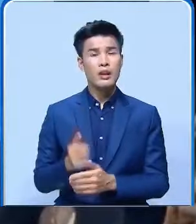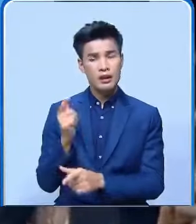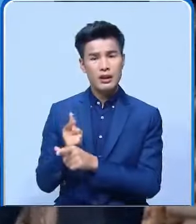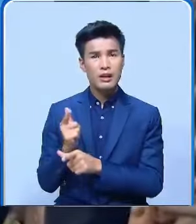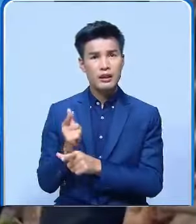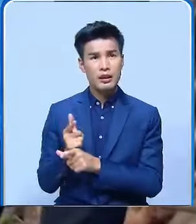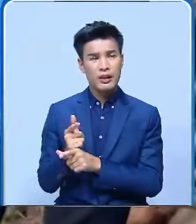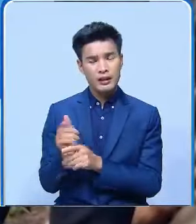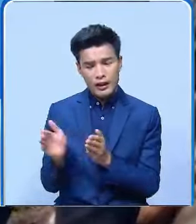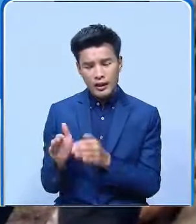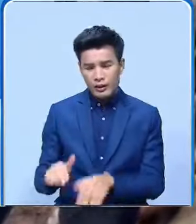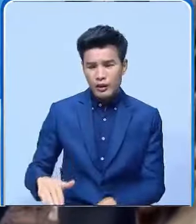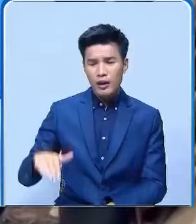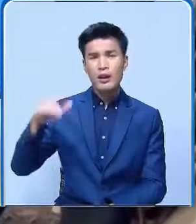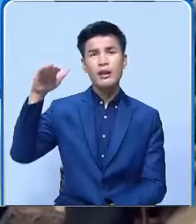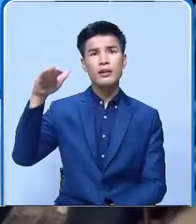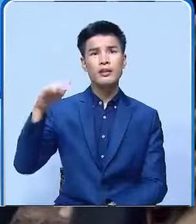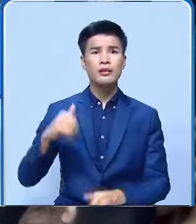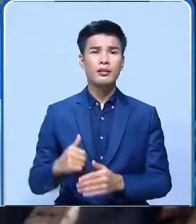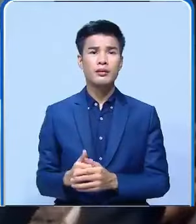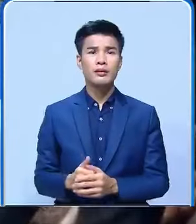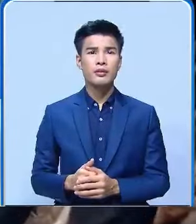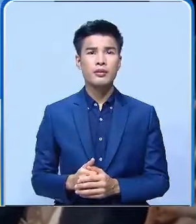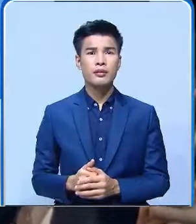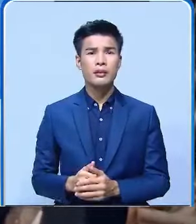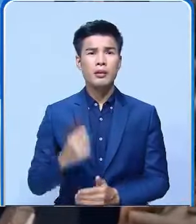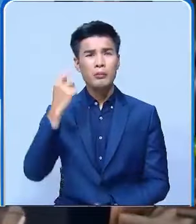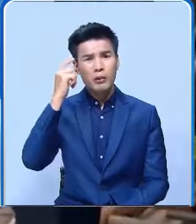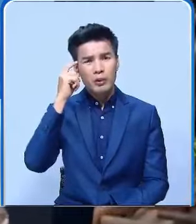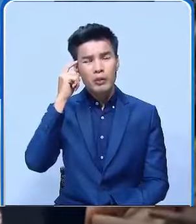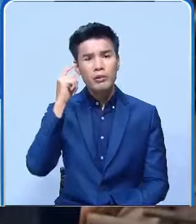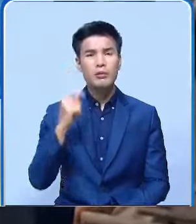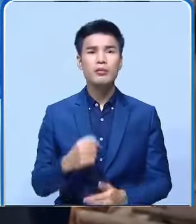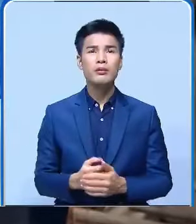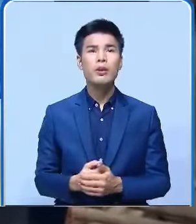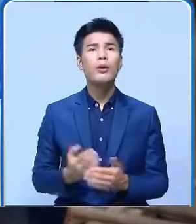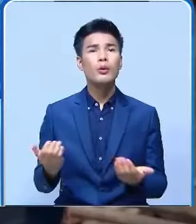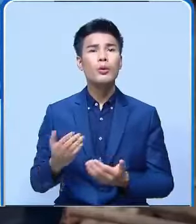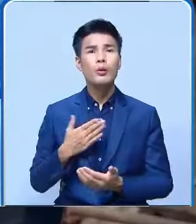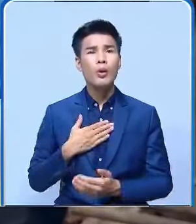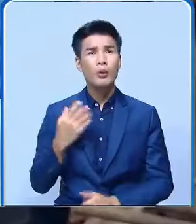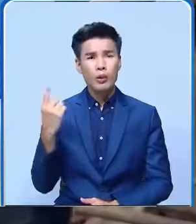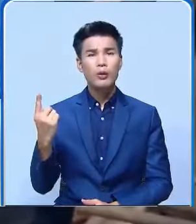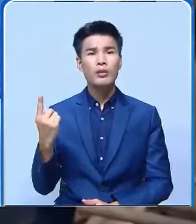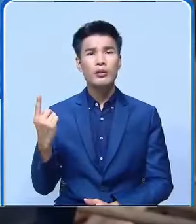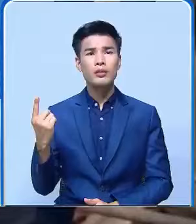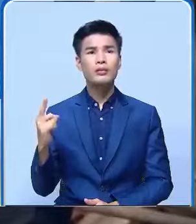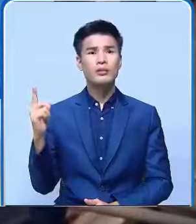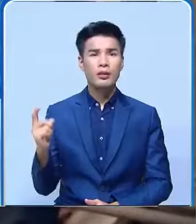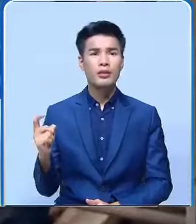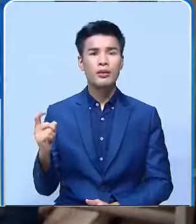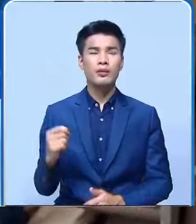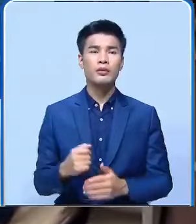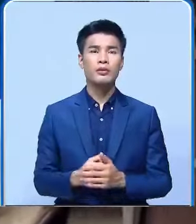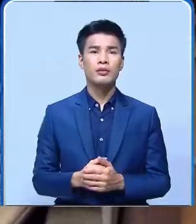าหัวฉันตีใจกับแม่มาแล้วไม่นึกเลยอ่ะว่าลูกฉันเป็นคนอย่างเงี้ย